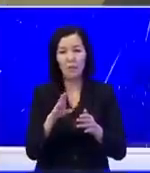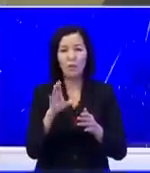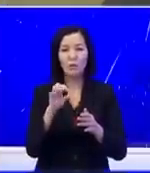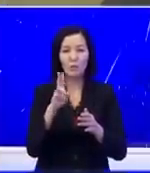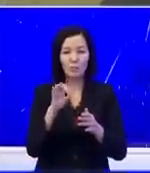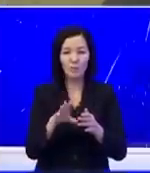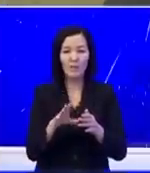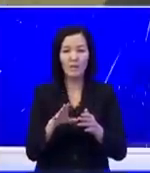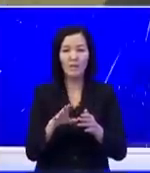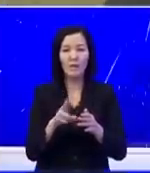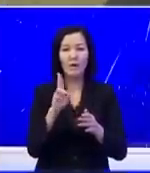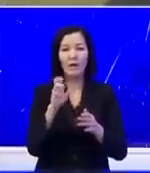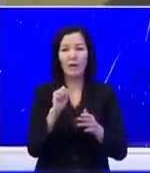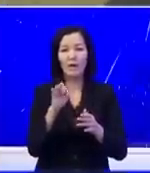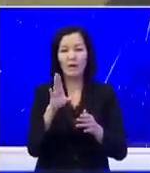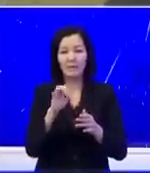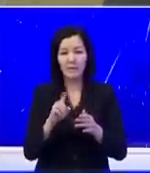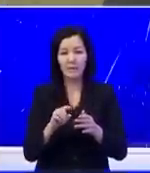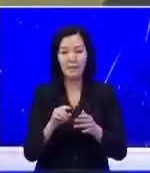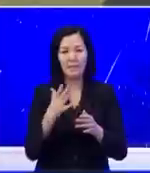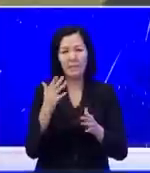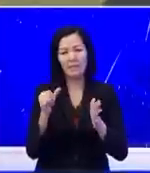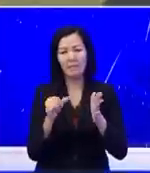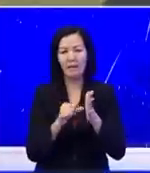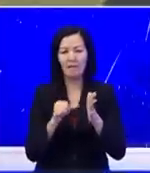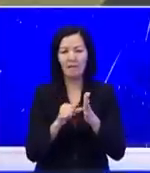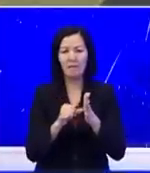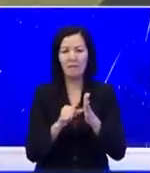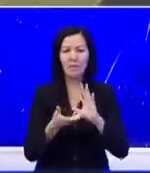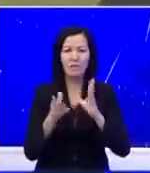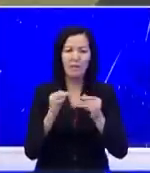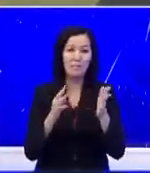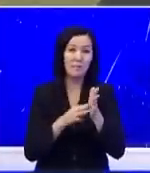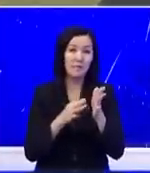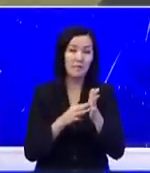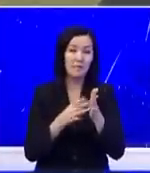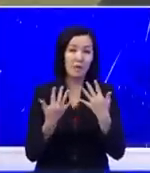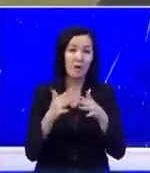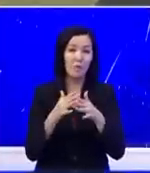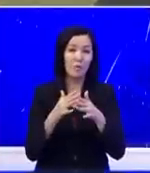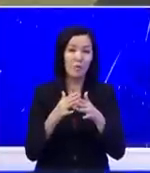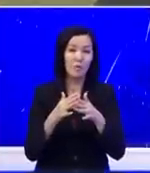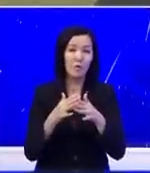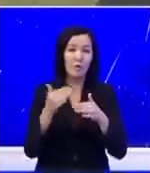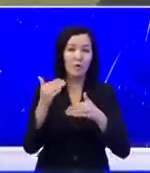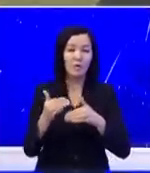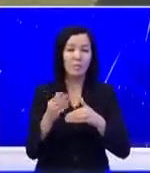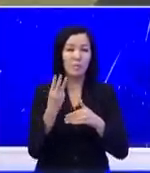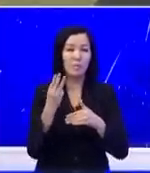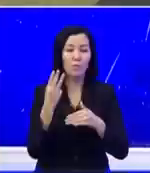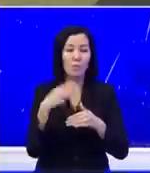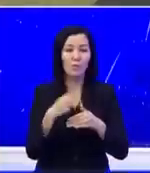ауылдық округі бар, Қарасаз ауылдық округі бар, ол жерде жалпы 8 ауылдық округ. Жалпы ұзындығы 30 шақырым